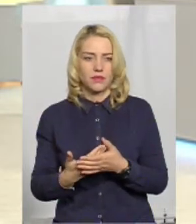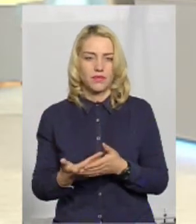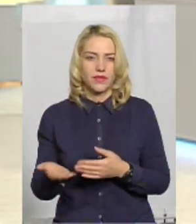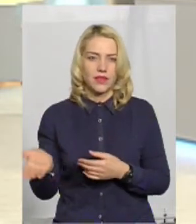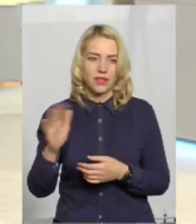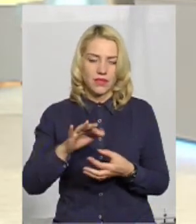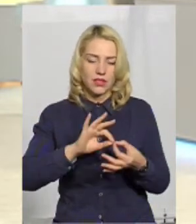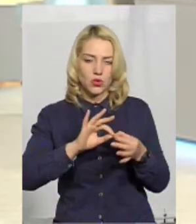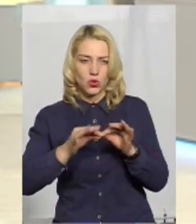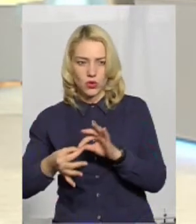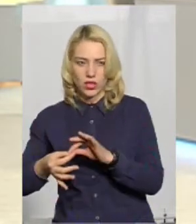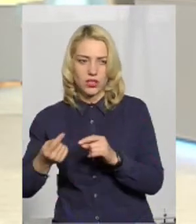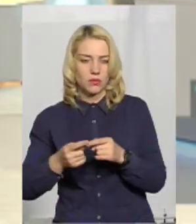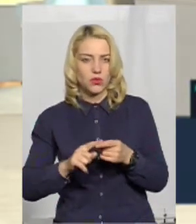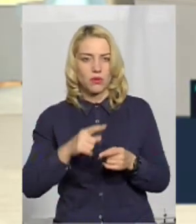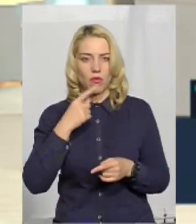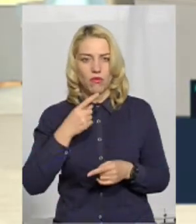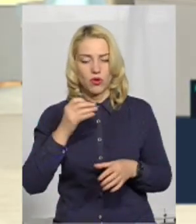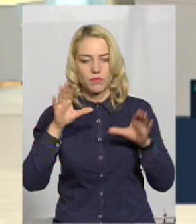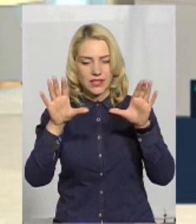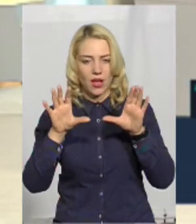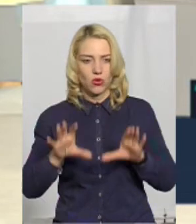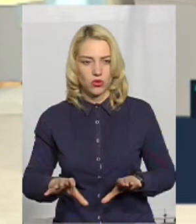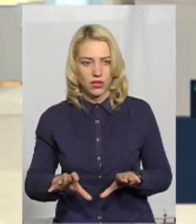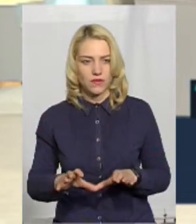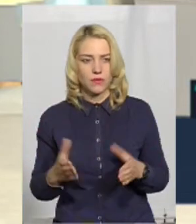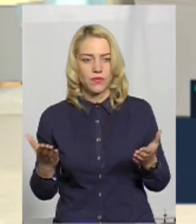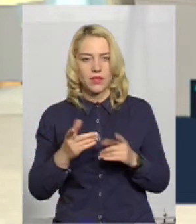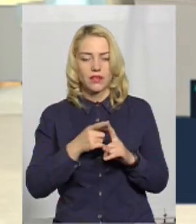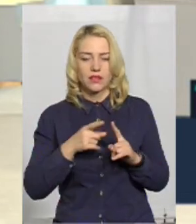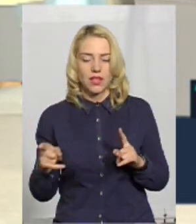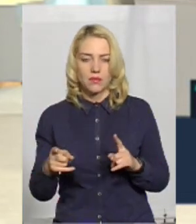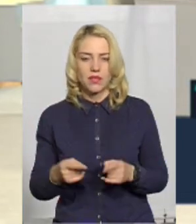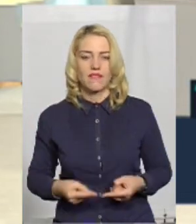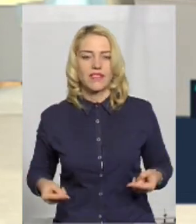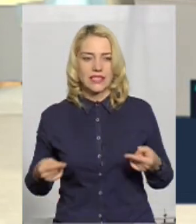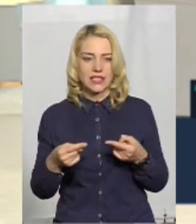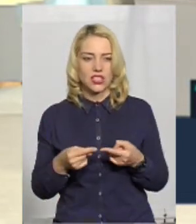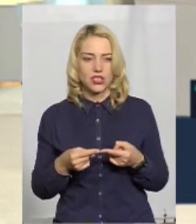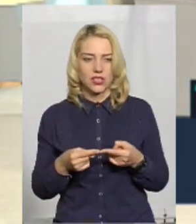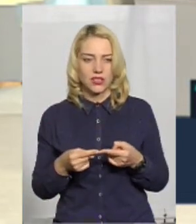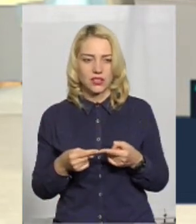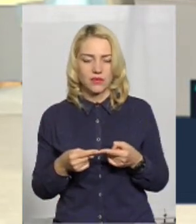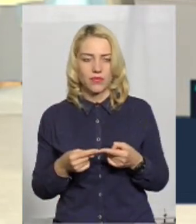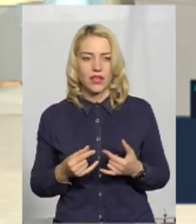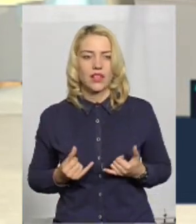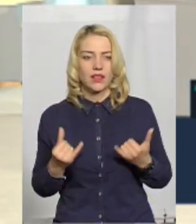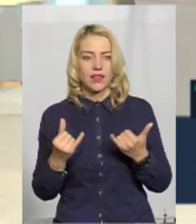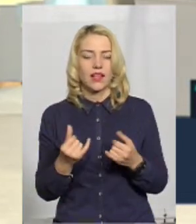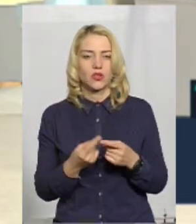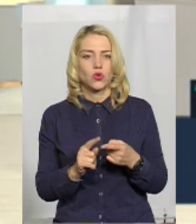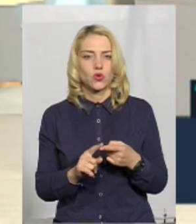Давайте докладніше про це поговоримо. Законодавством, який термін визначений для того,